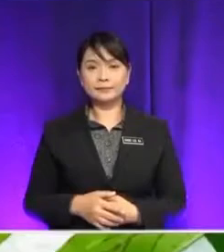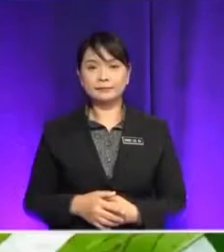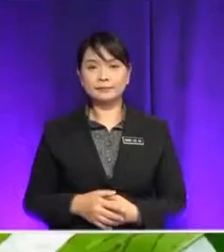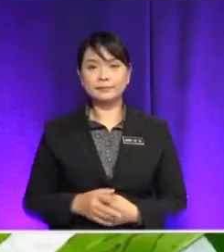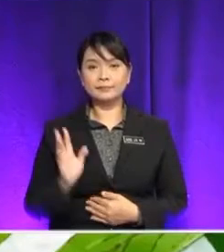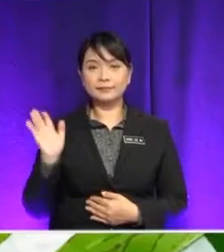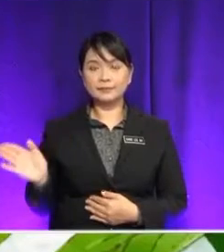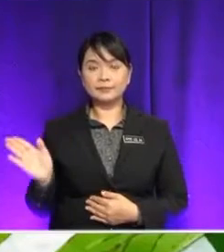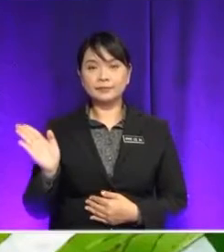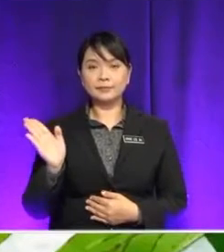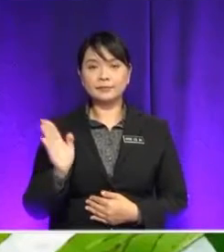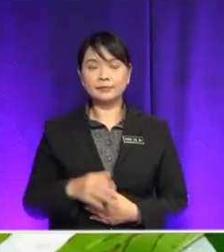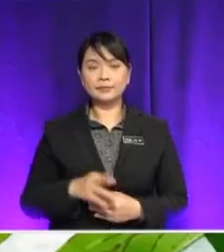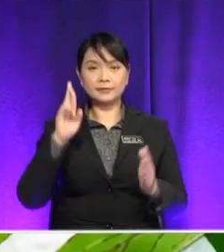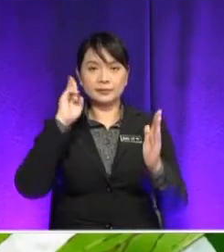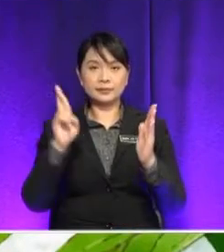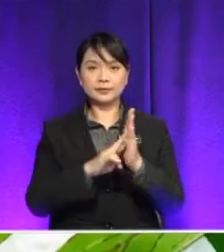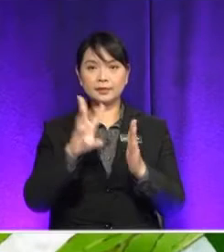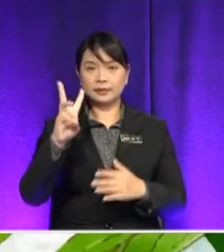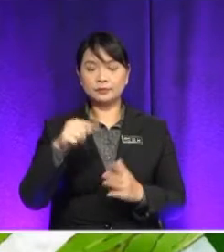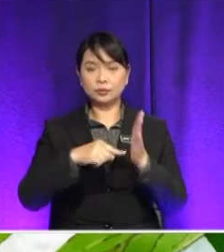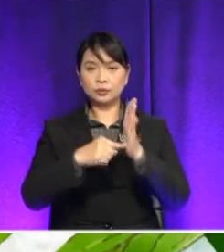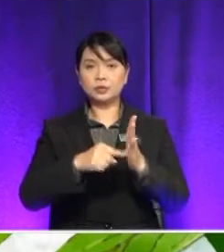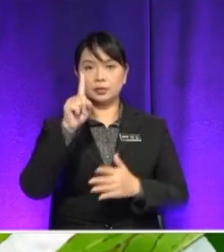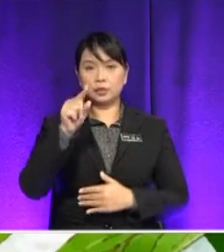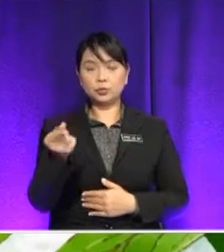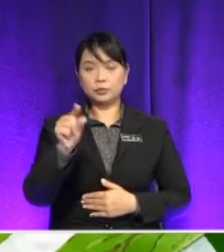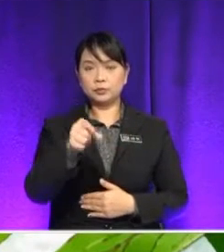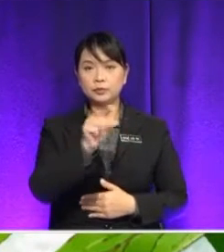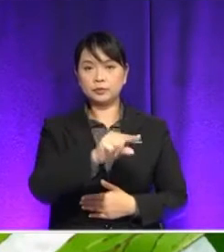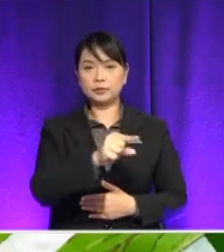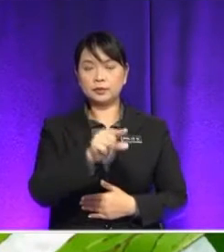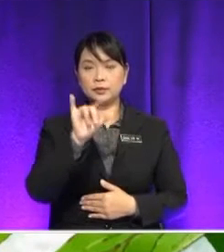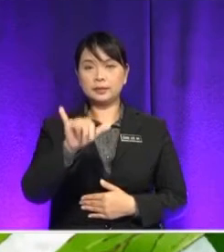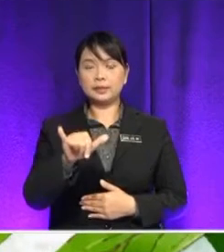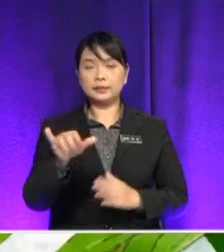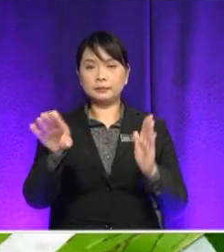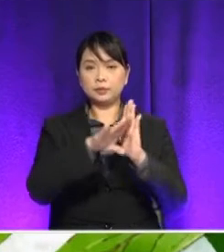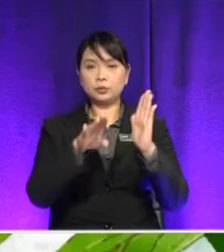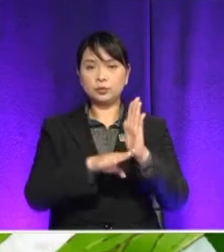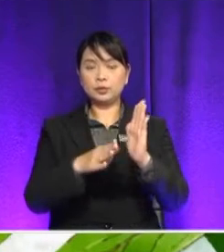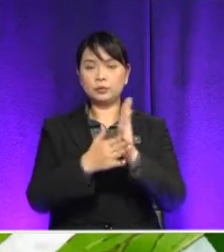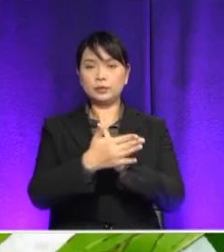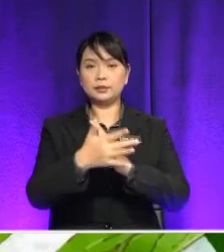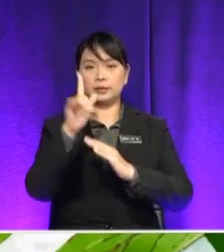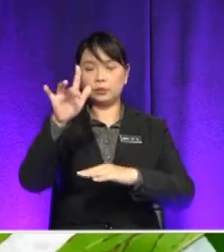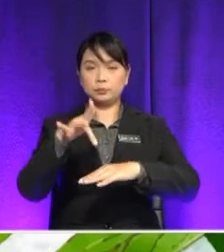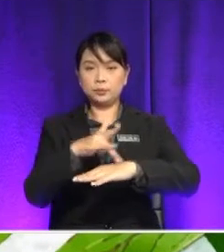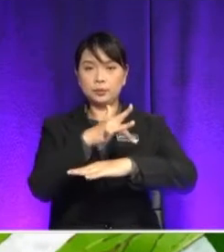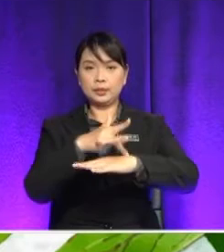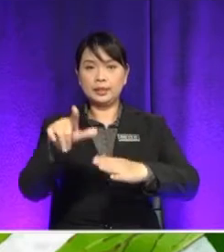Hai Raja ini menunjukkan satu gelombang Fatah yang dipantulkan oleh sebuah permukaan kitchen XW